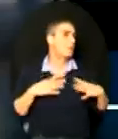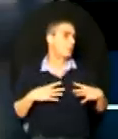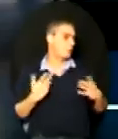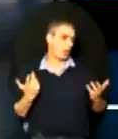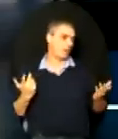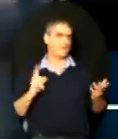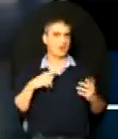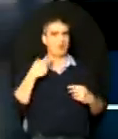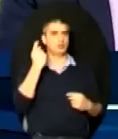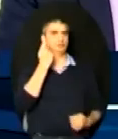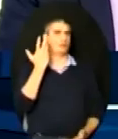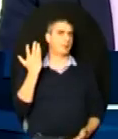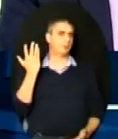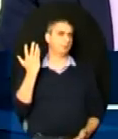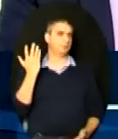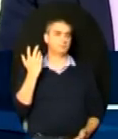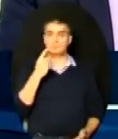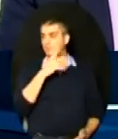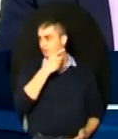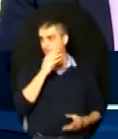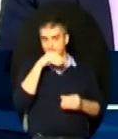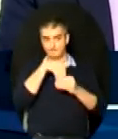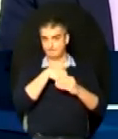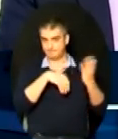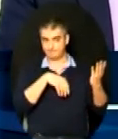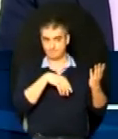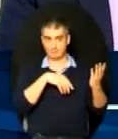ולא שיהיה יום שבת. במיוחד לאיפה שאתה משתייך